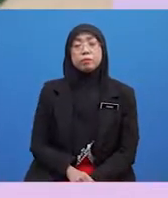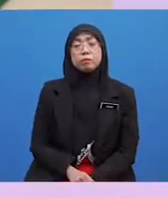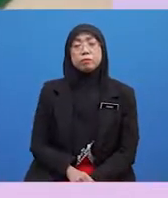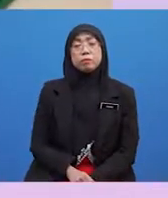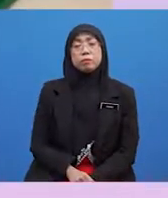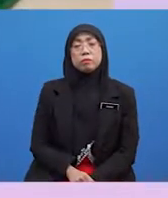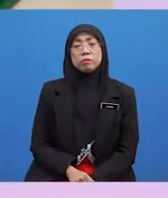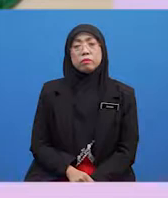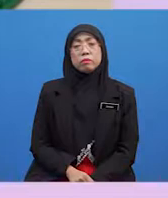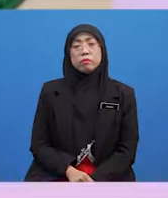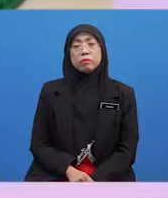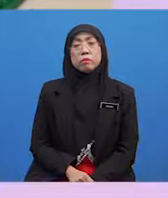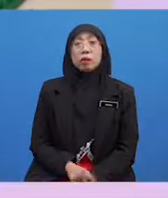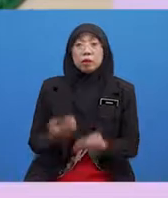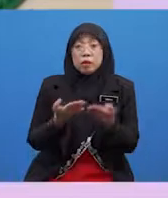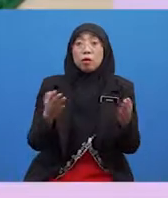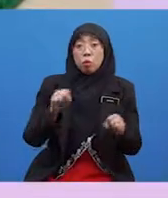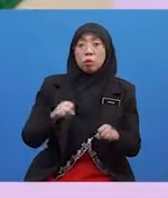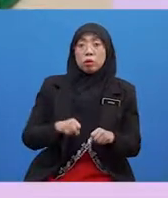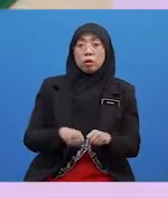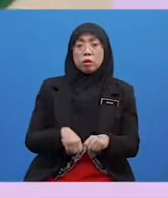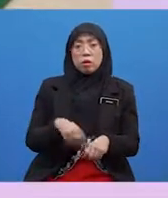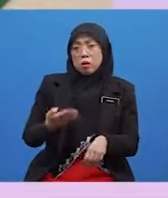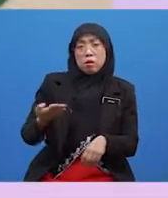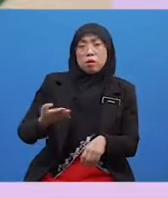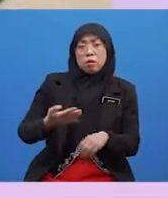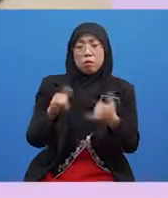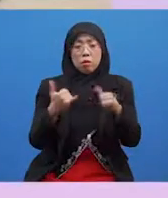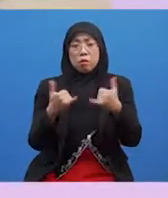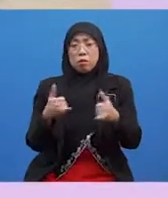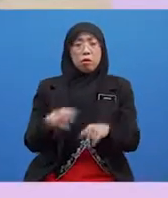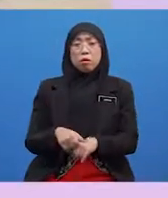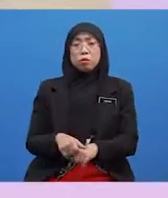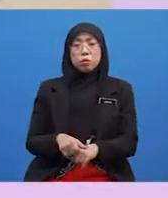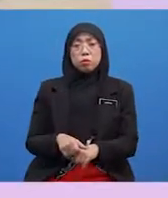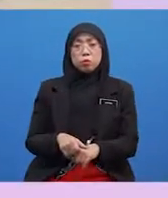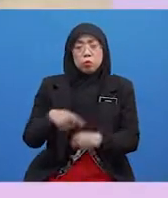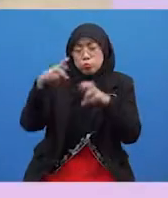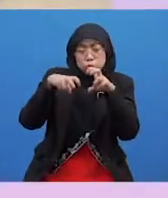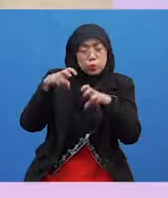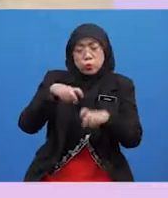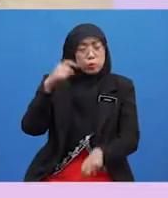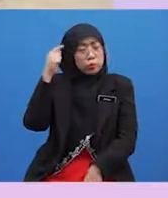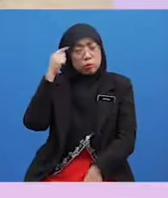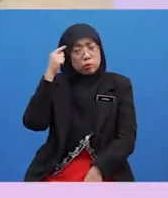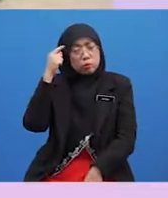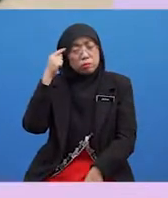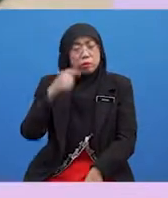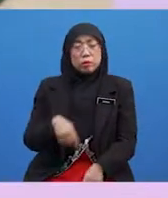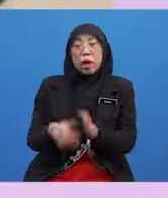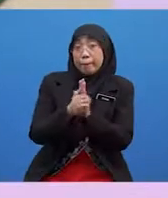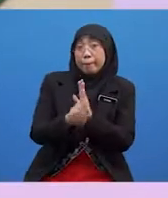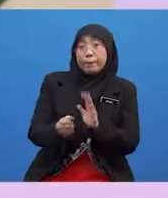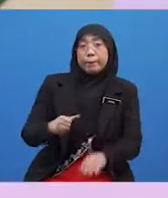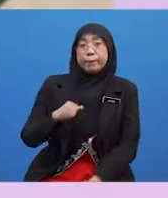Sebenarnya, anda boleh menjadikan mainan sebagai alat bantuan untuk mengasah kemahiran di samping meneroka bakat terpendam